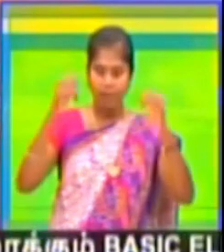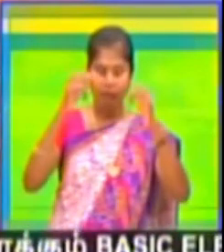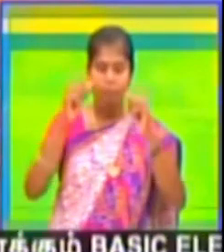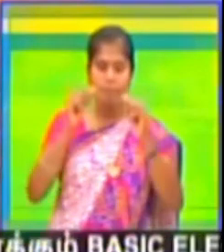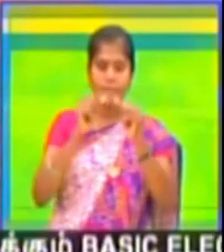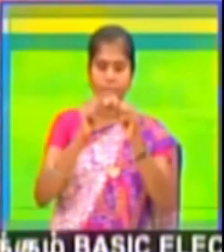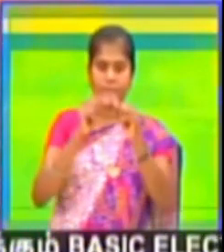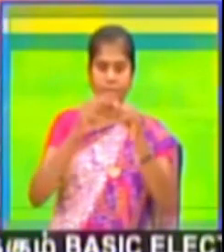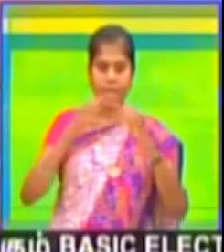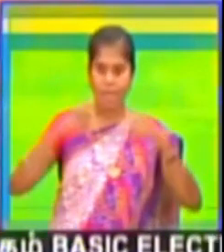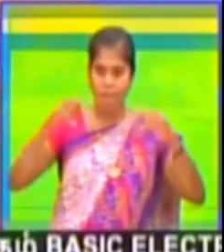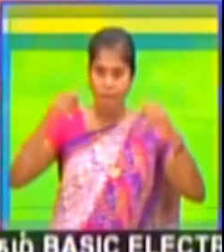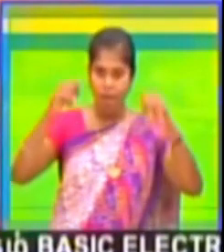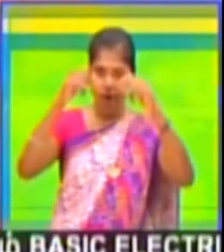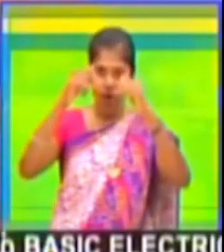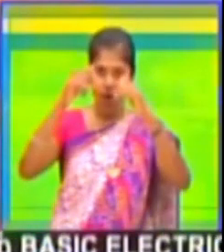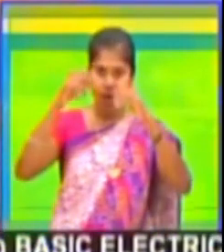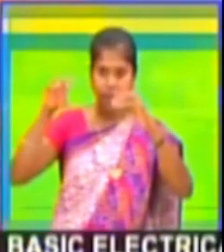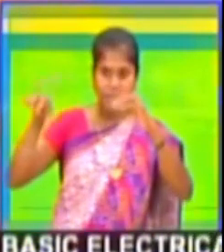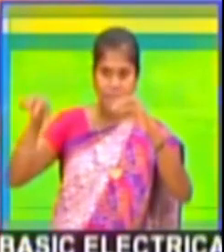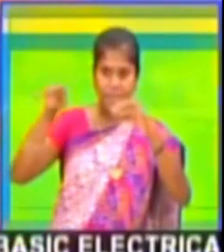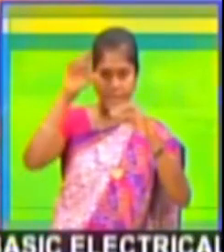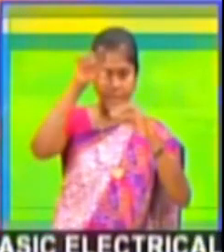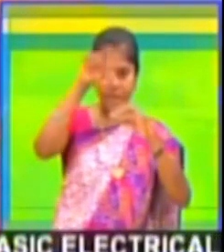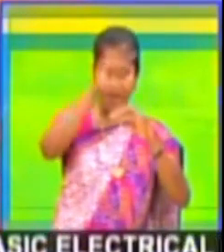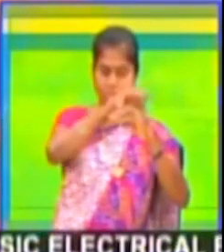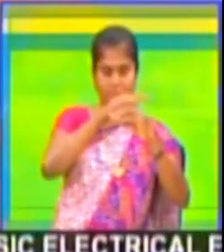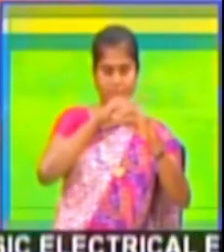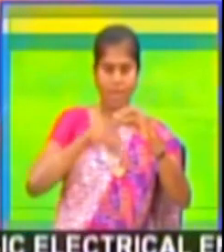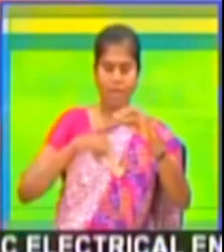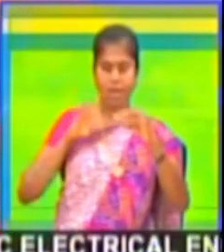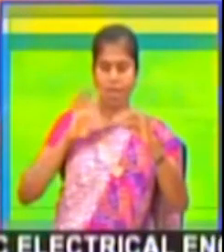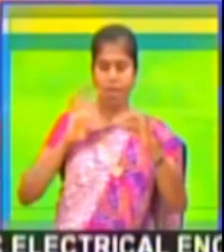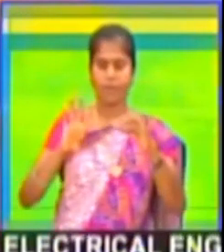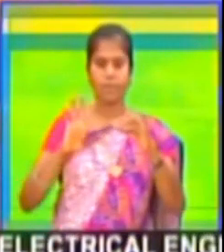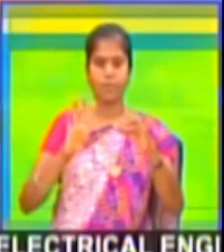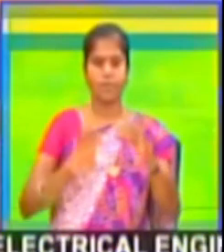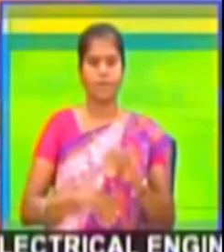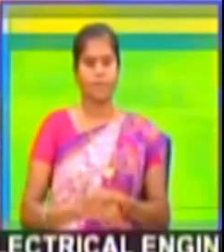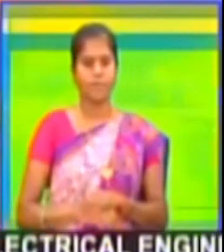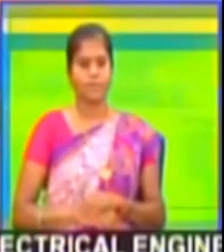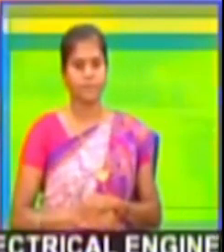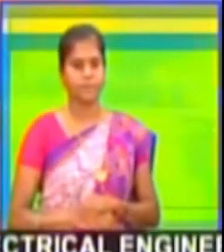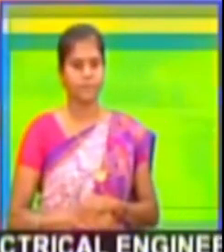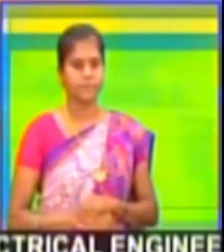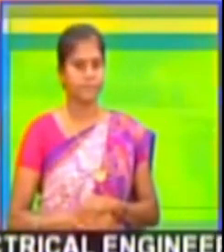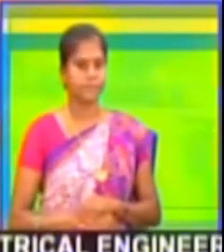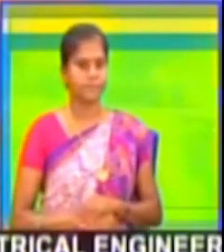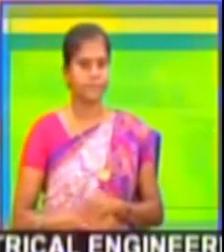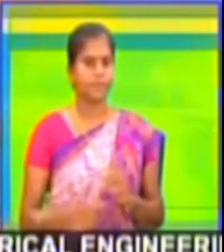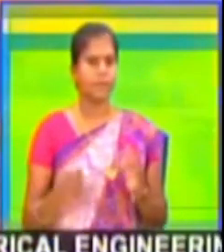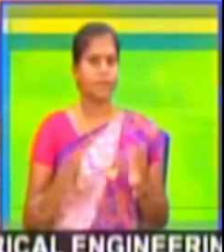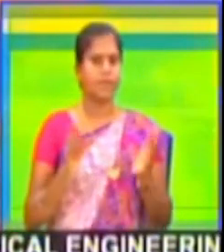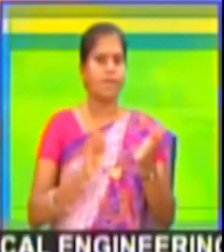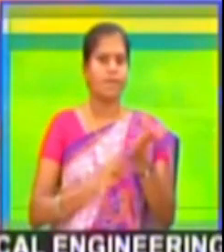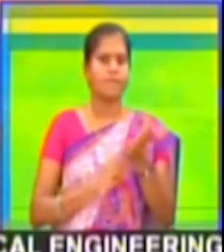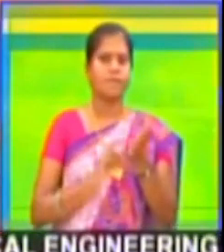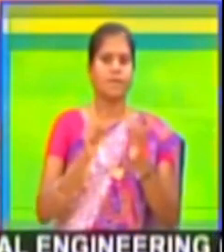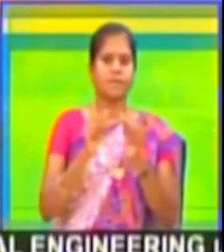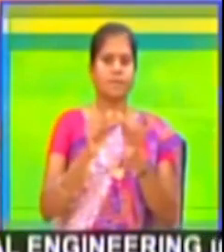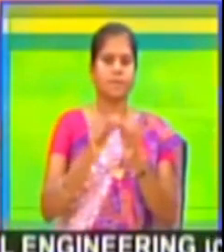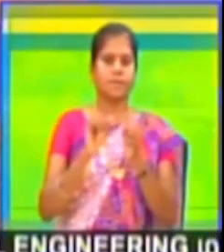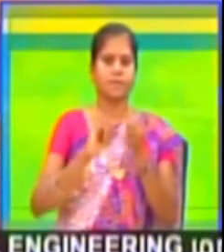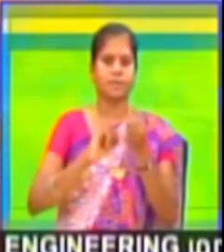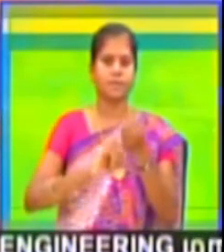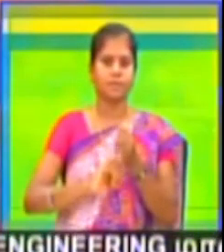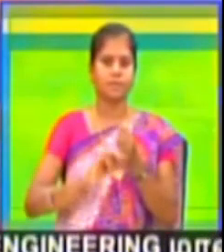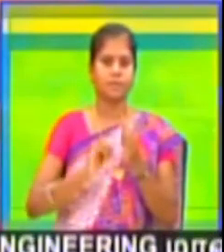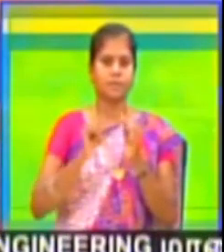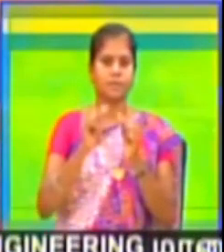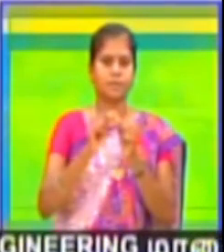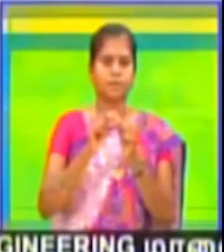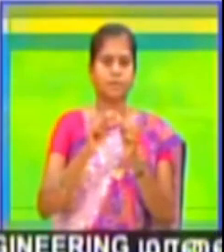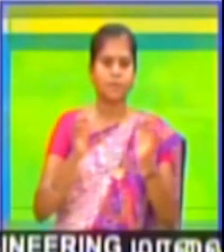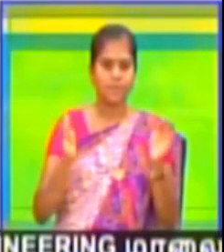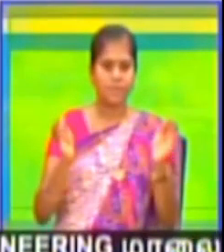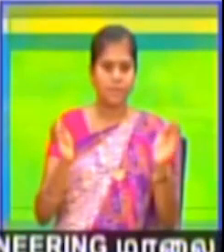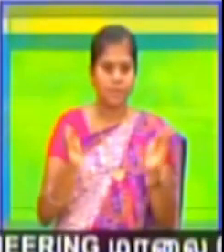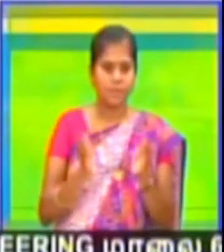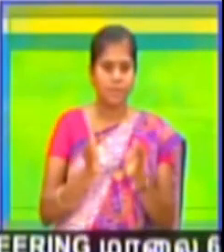எல்லைகள். அடுத்தபடியா இந்த வட அமெரிக்காவையும் தென் அமெரிக்காவையும்